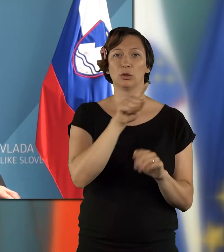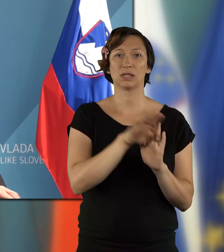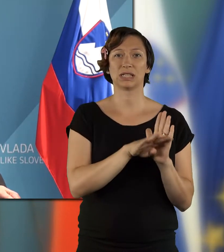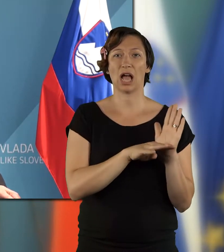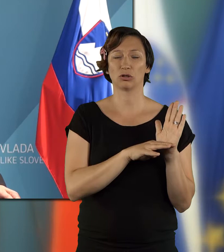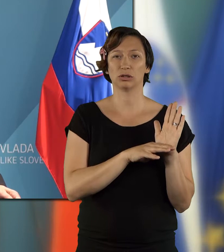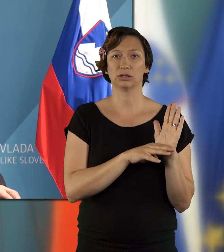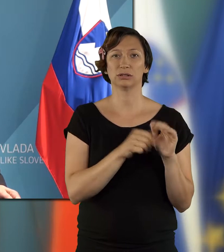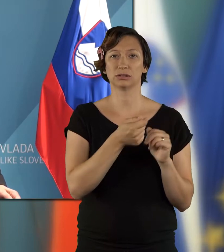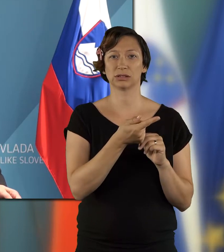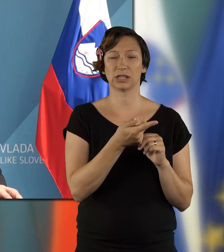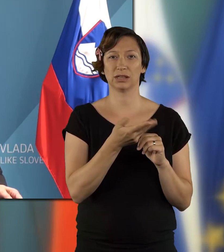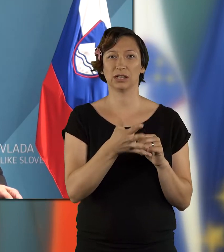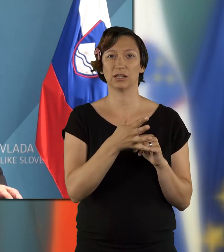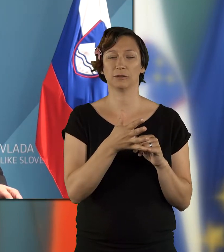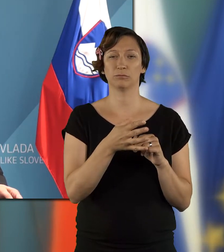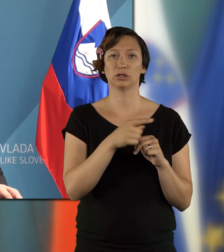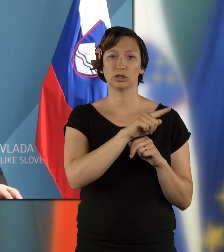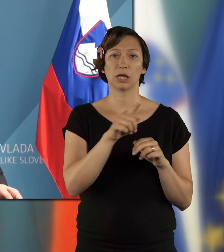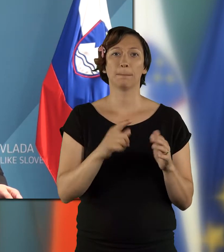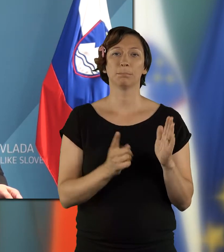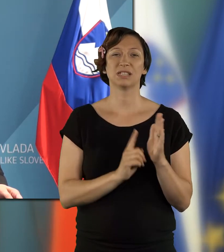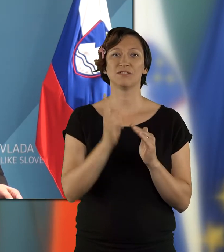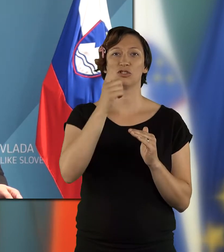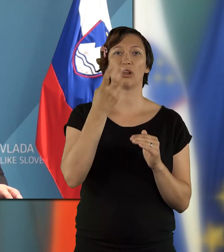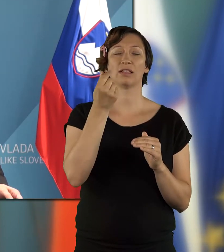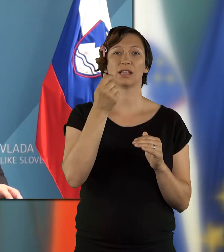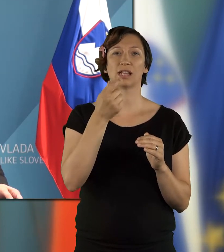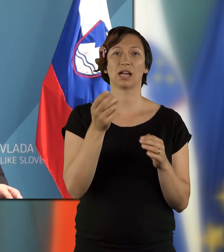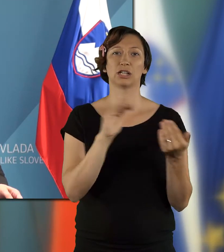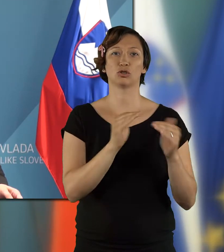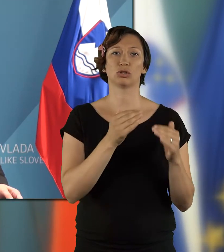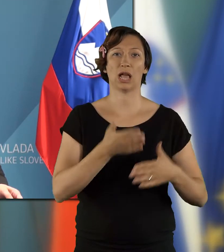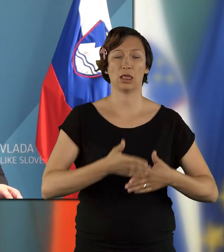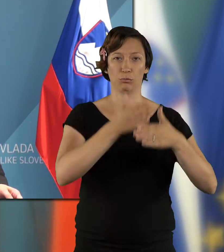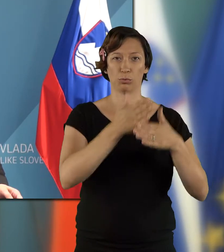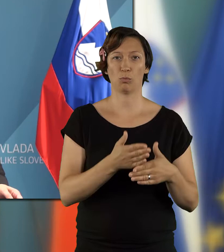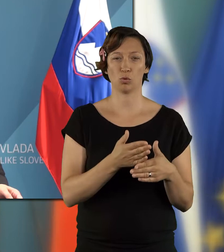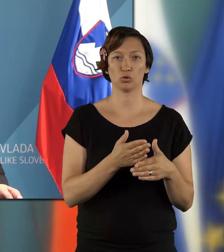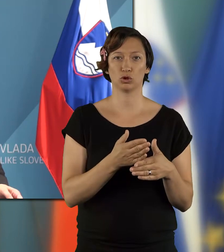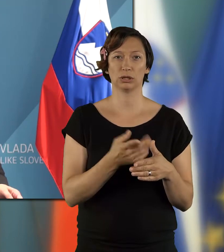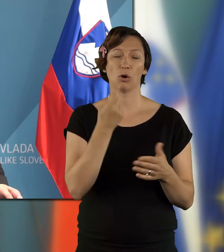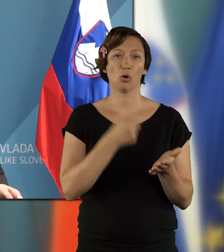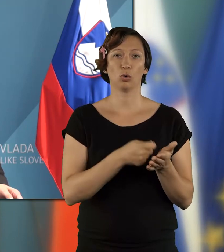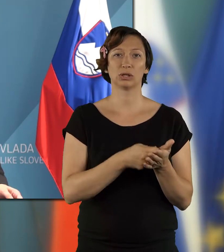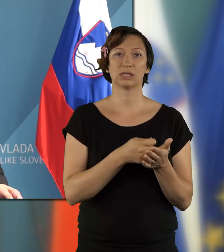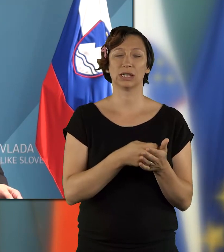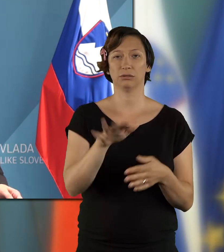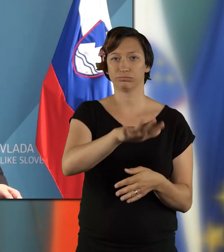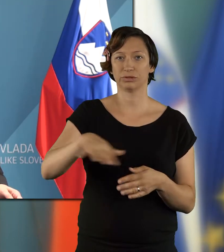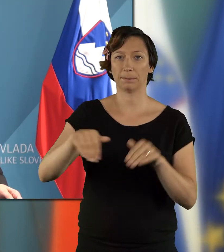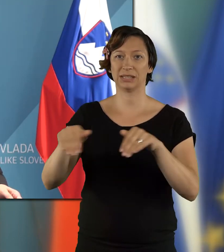zakon, s katerim so se povišale denarne socialne pomoči. Po oceni